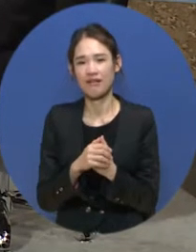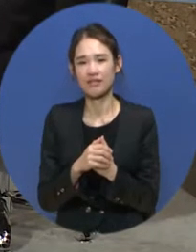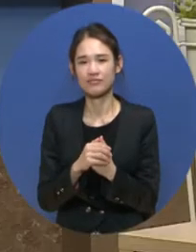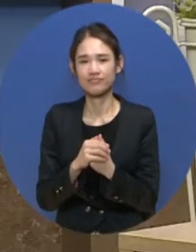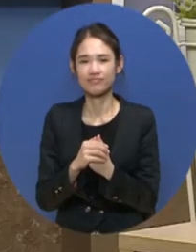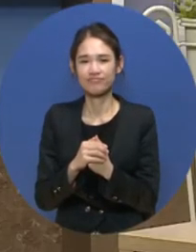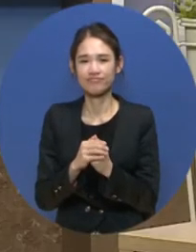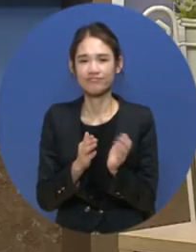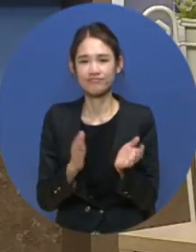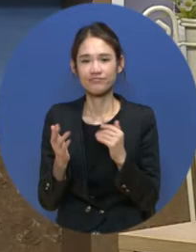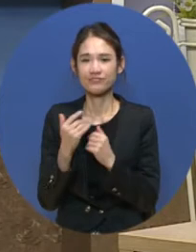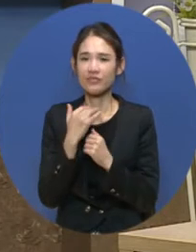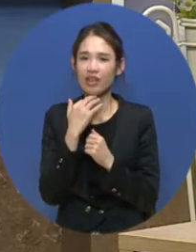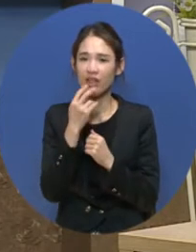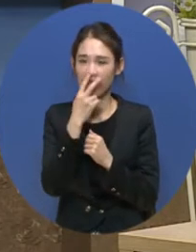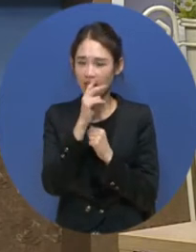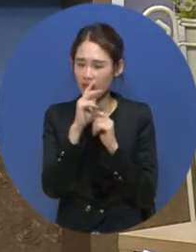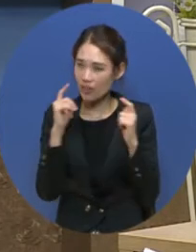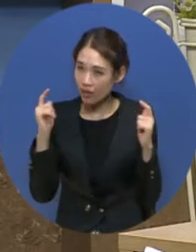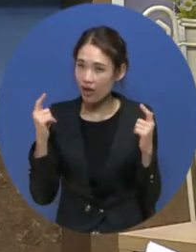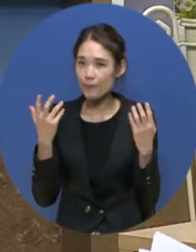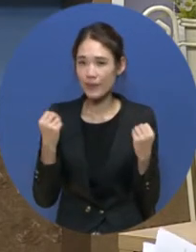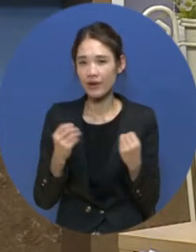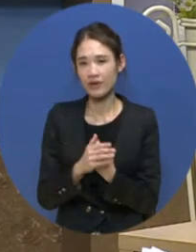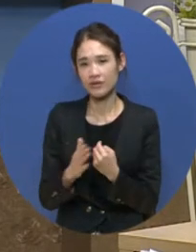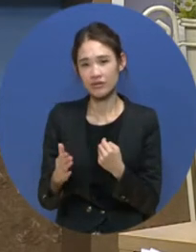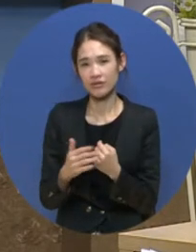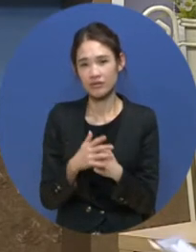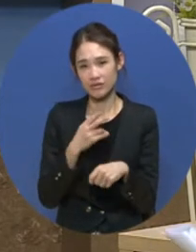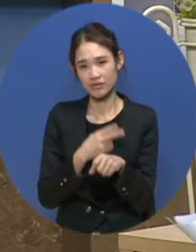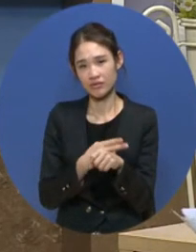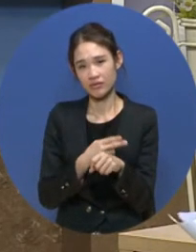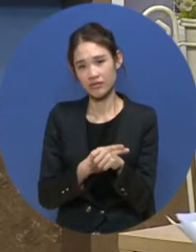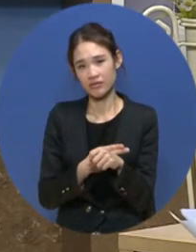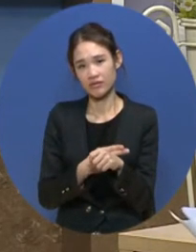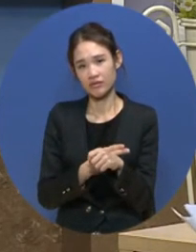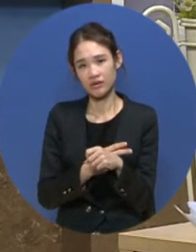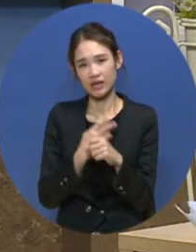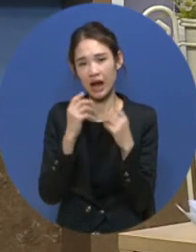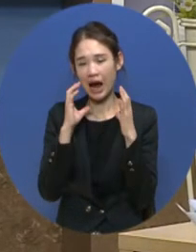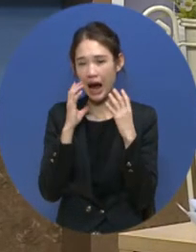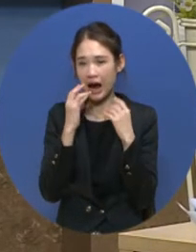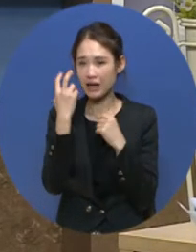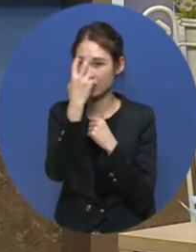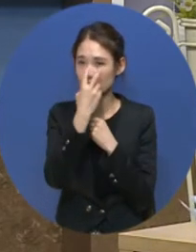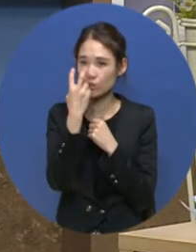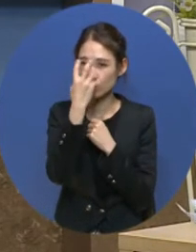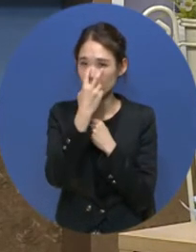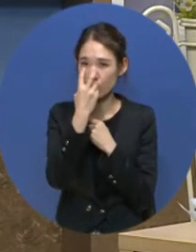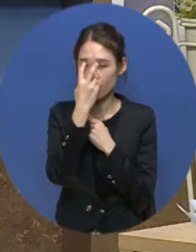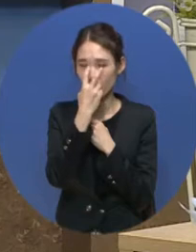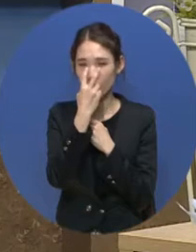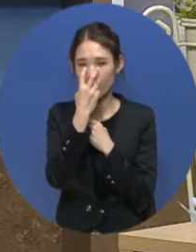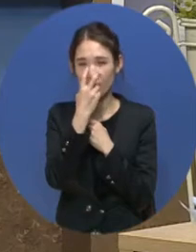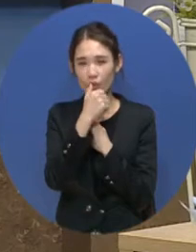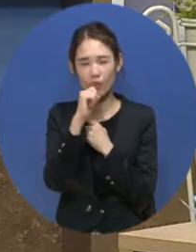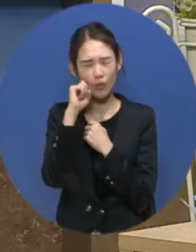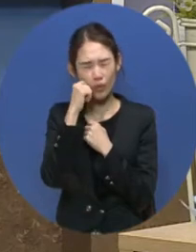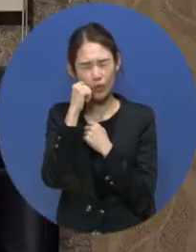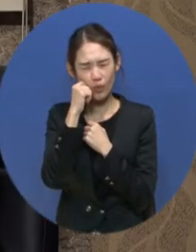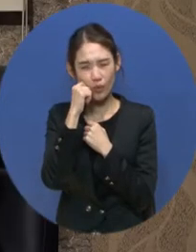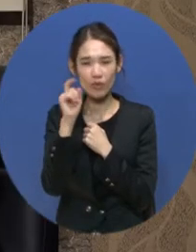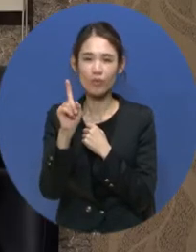근데 그러면은 연령대가 너무 다양하기 때문에 또 선생님들께서 이걸 그 아이들을 돌보기가 조금 어렵진